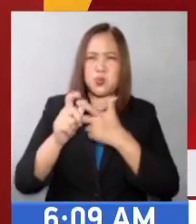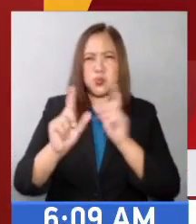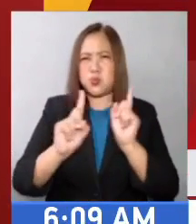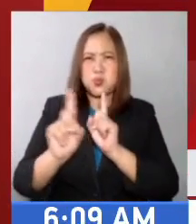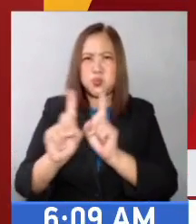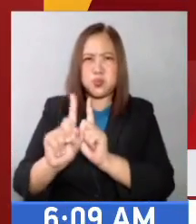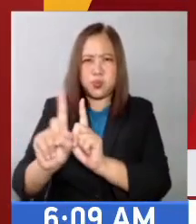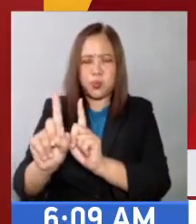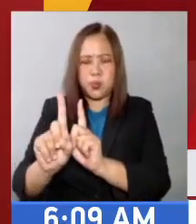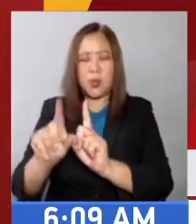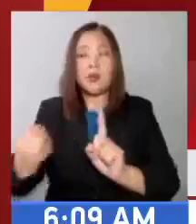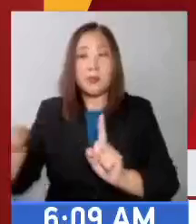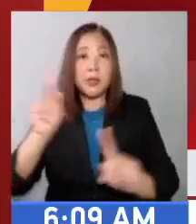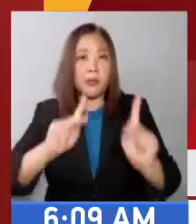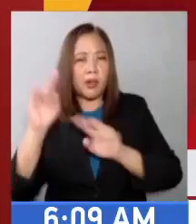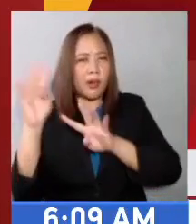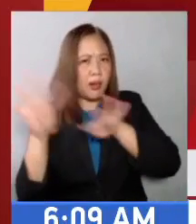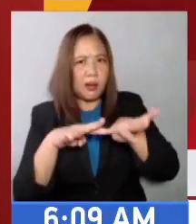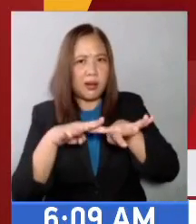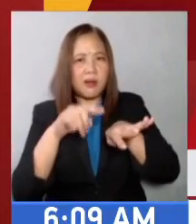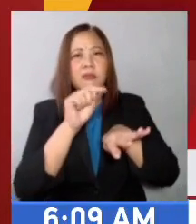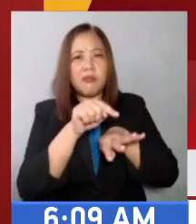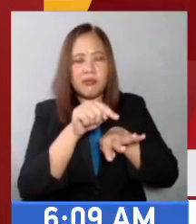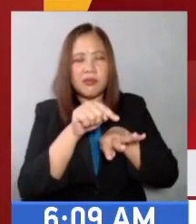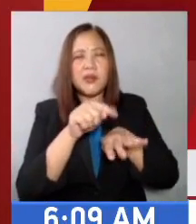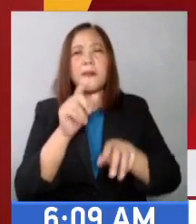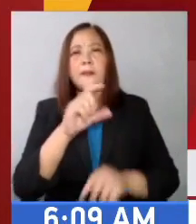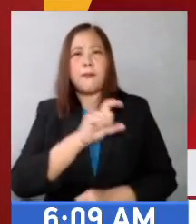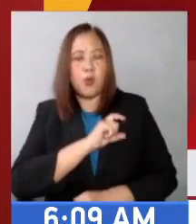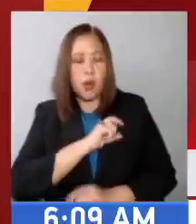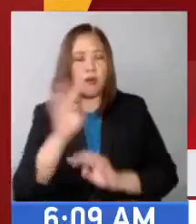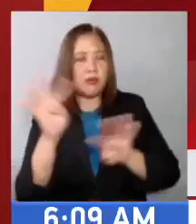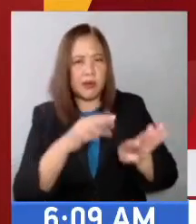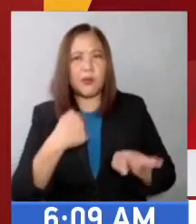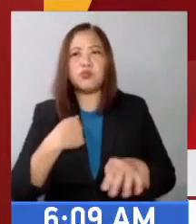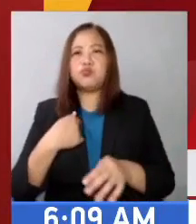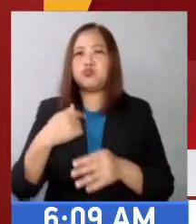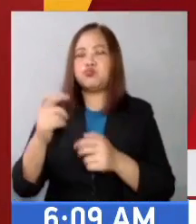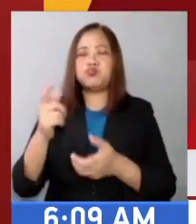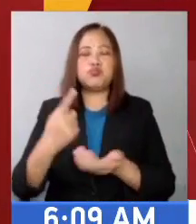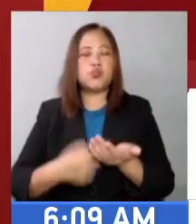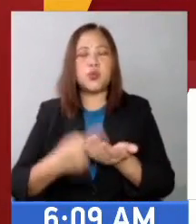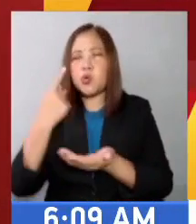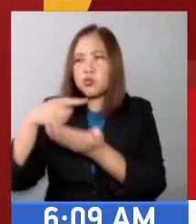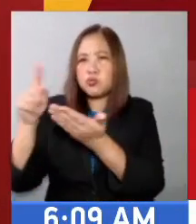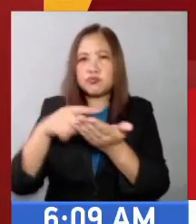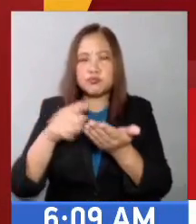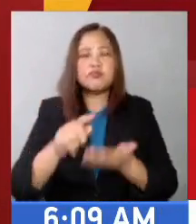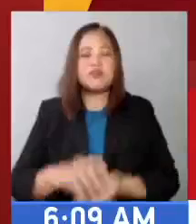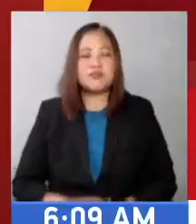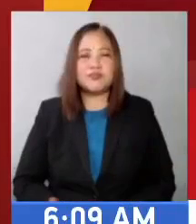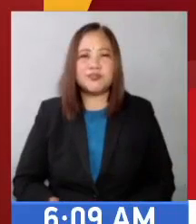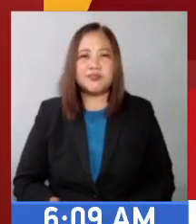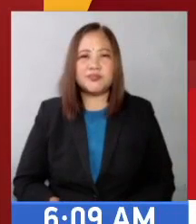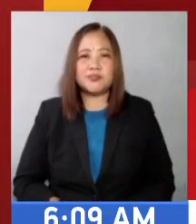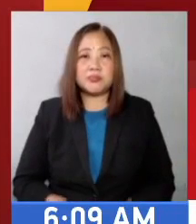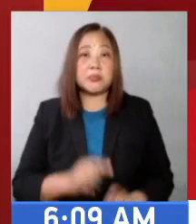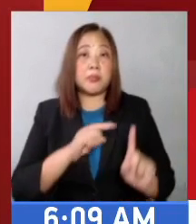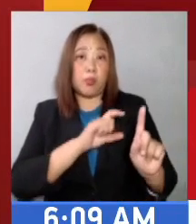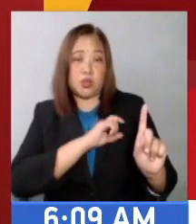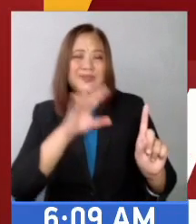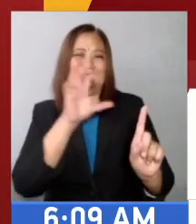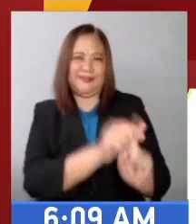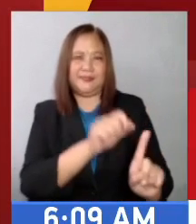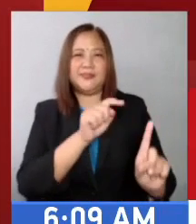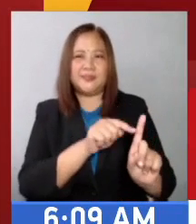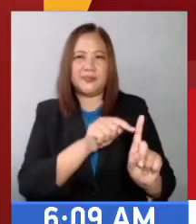mga taong bayan at mga pulisya natin na nagpapatrolya sa lugar. Inaresto ng mga pulis si Espino. Nabawi sa kanyang